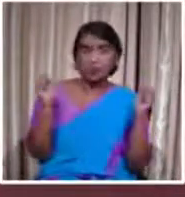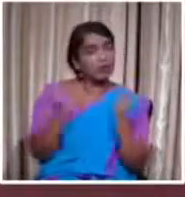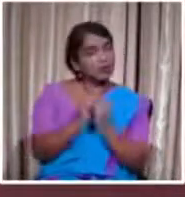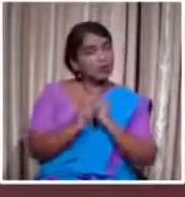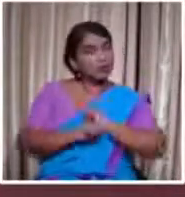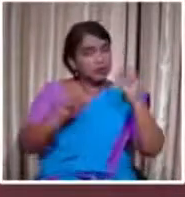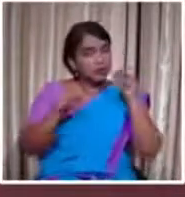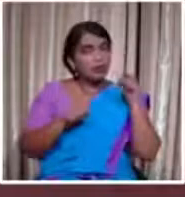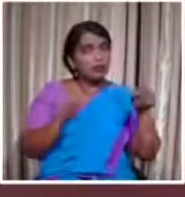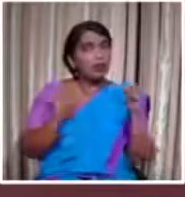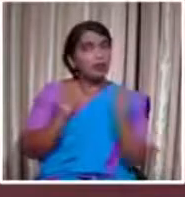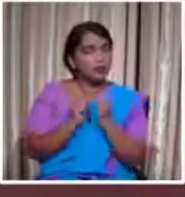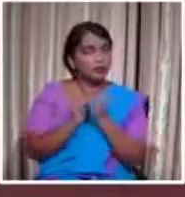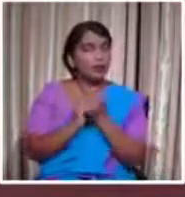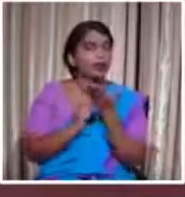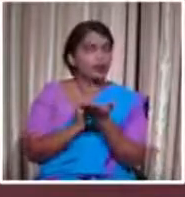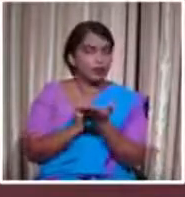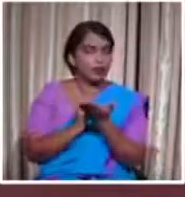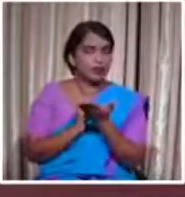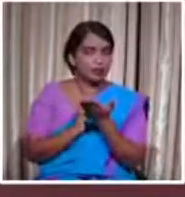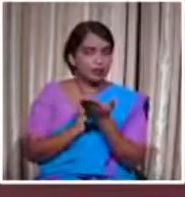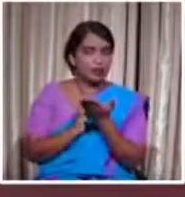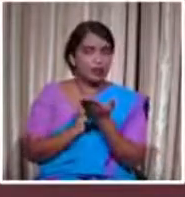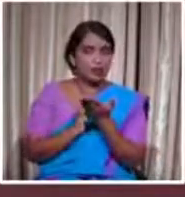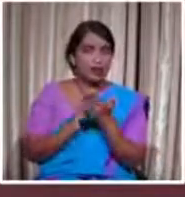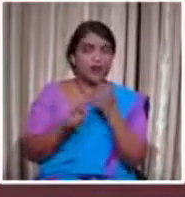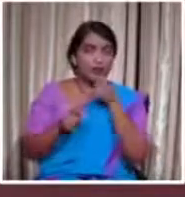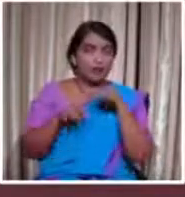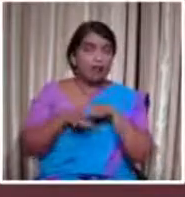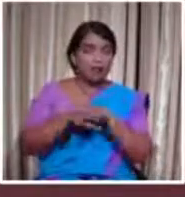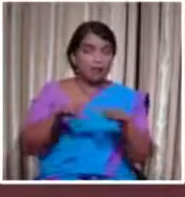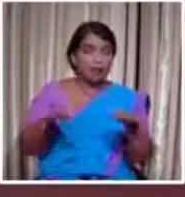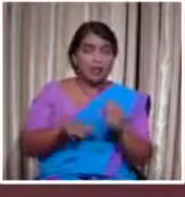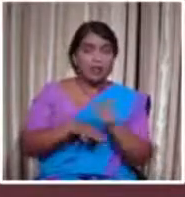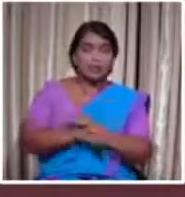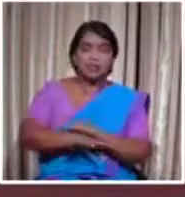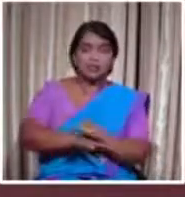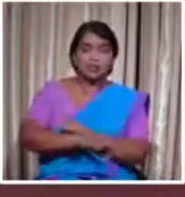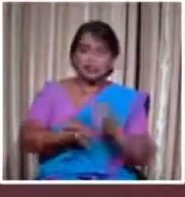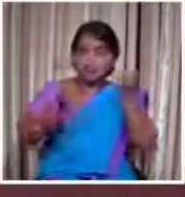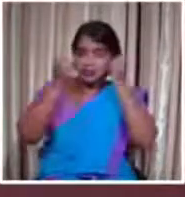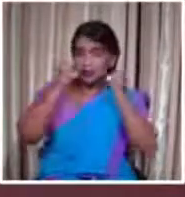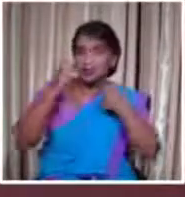අරගල කරුවන් කරපු දේවල් සුමි පූල් එකේ නාල සබංගාල නානෝ